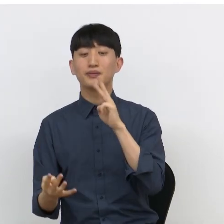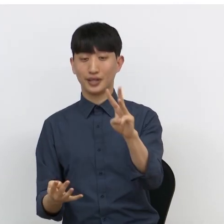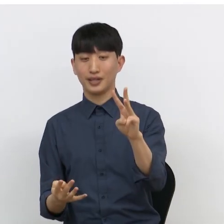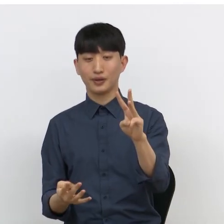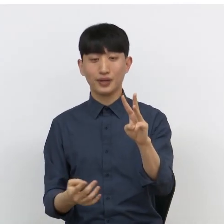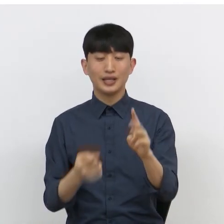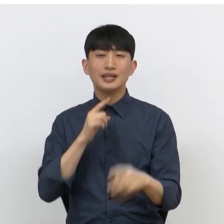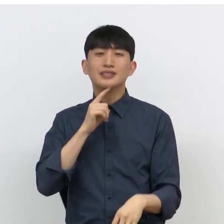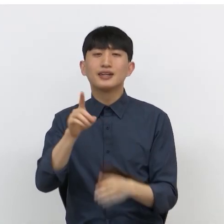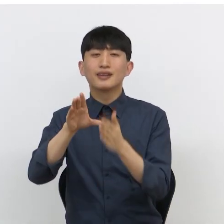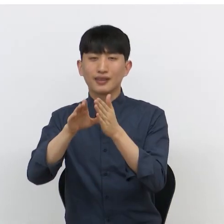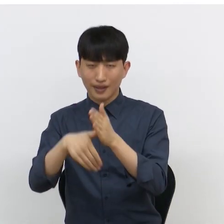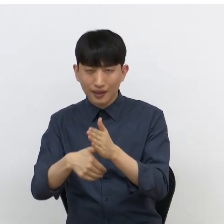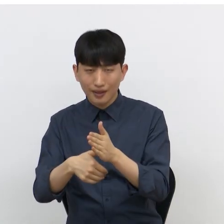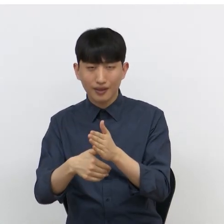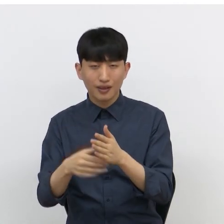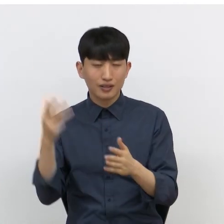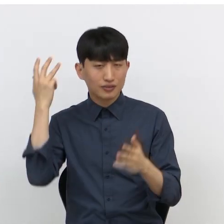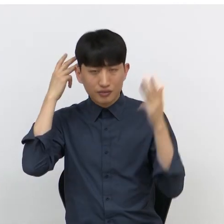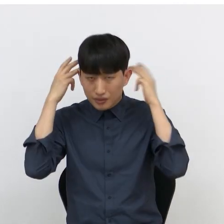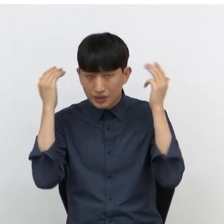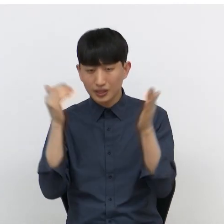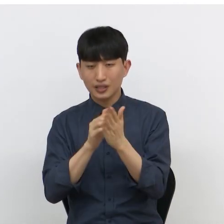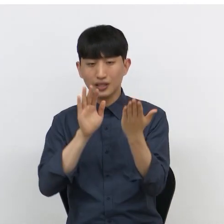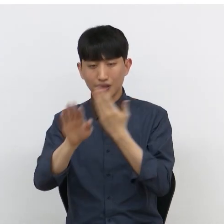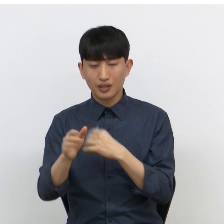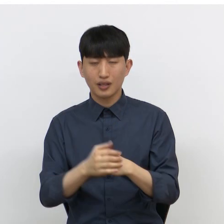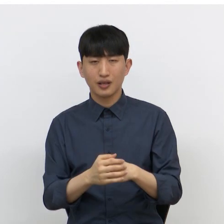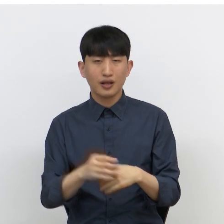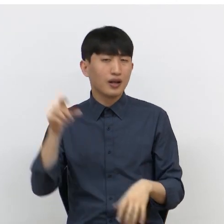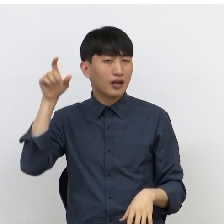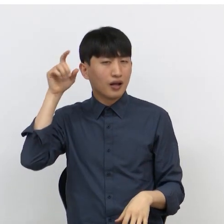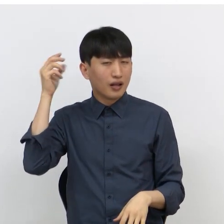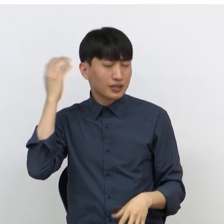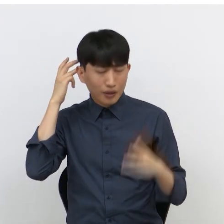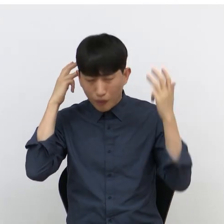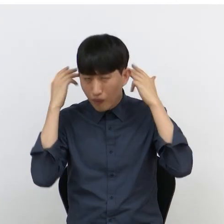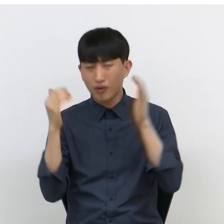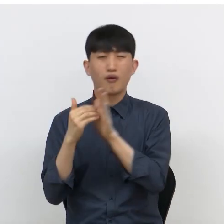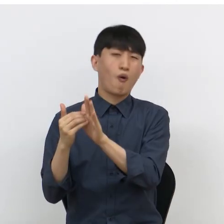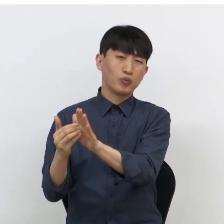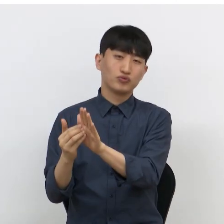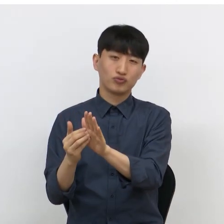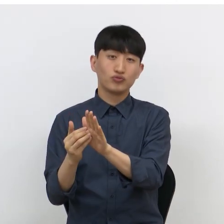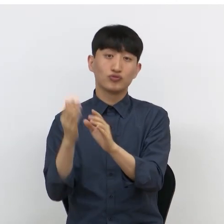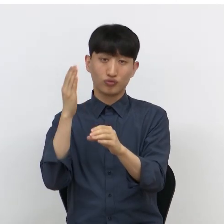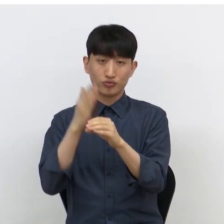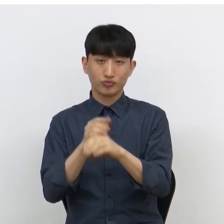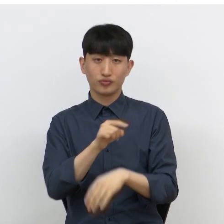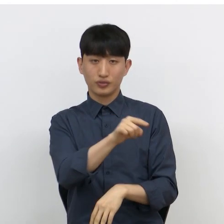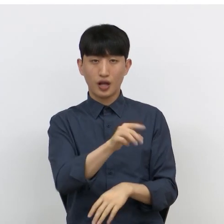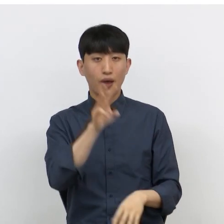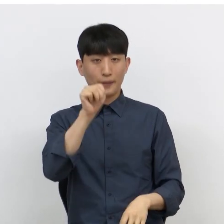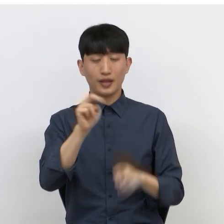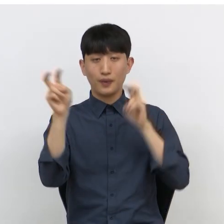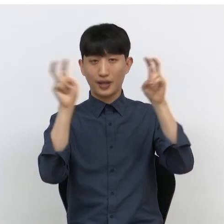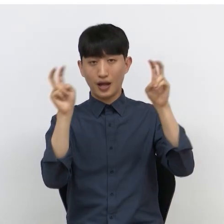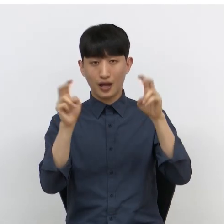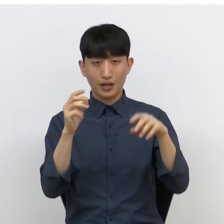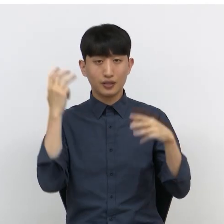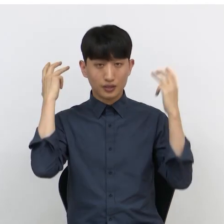양이 수술했는데 CI 착용 거부하는 아동이어서 저에게 의뢰가 됐는데요. 이런 식으로 메델 걸 착용하고 있었고